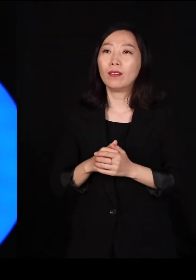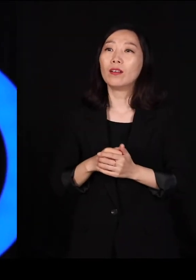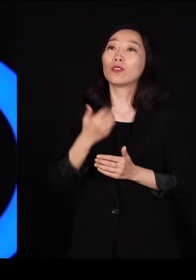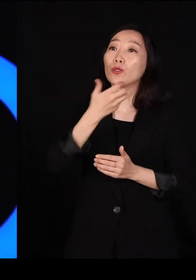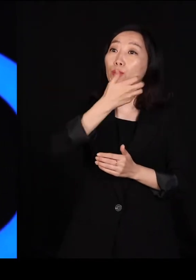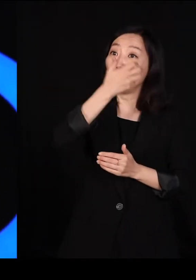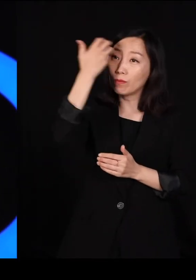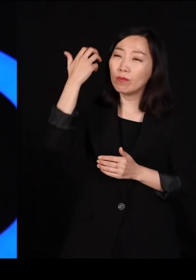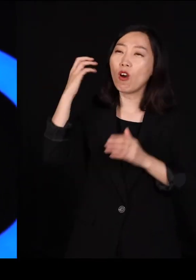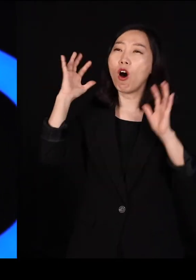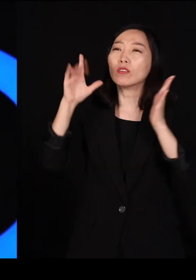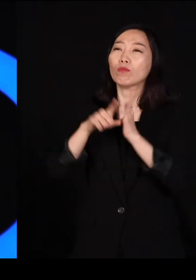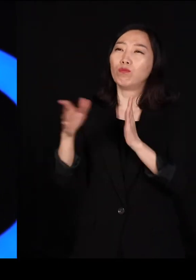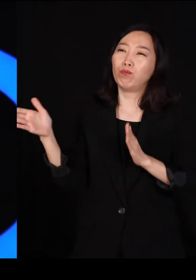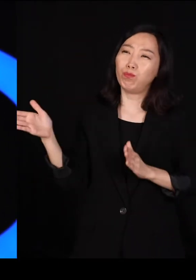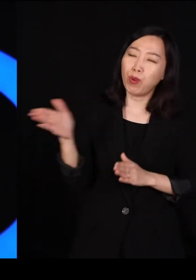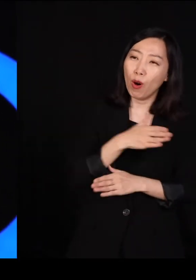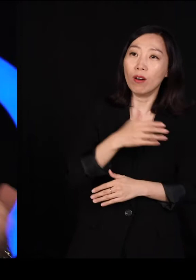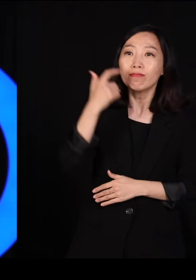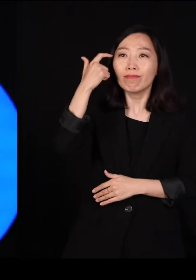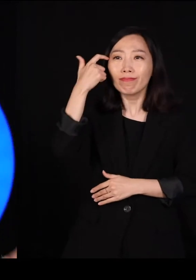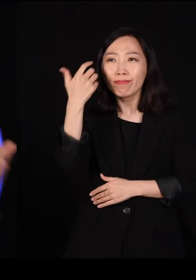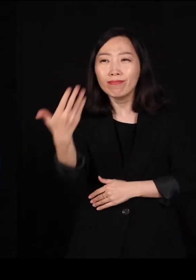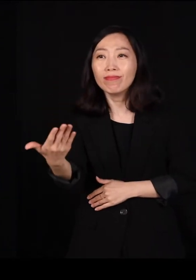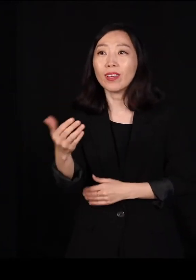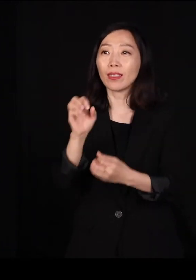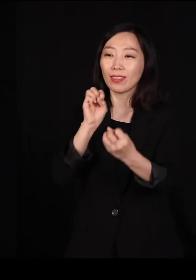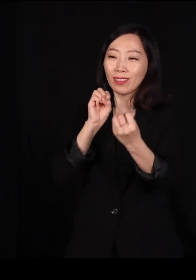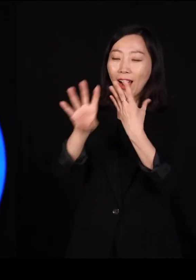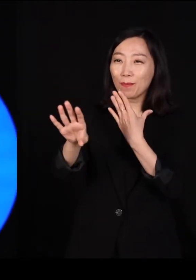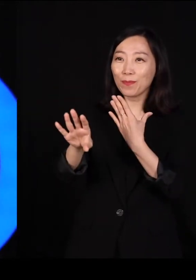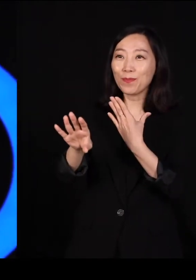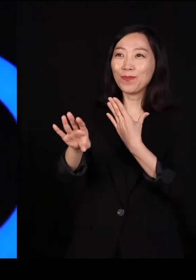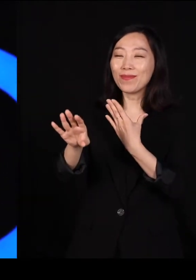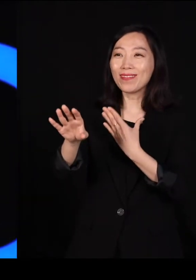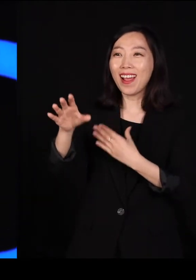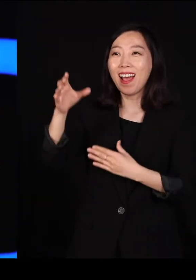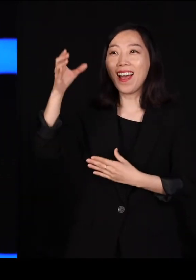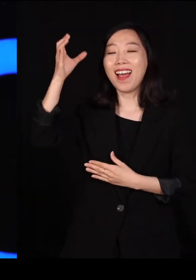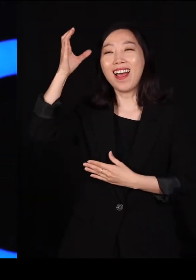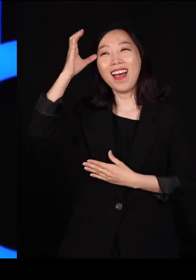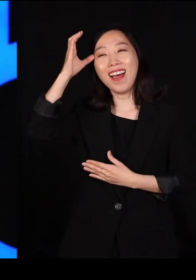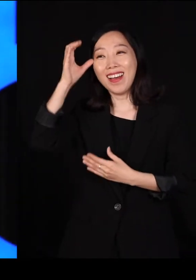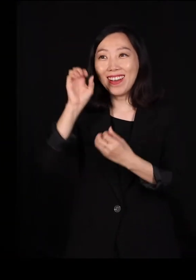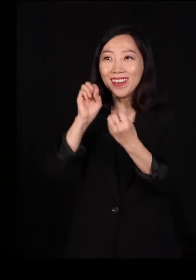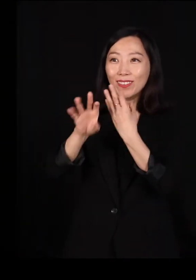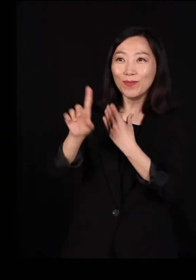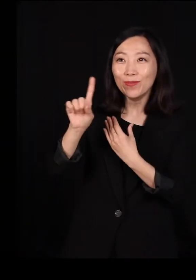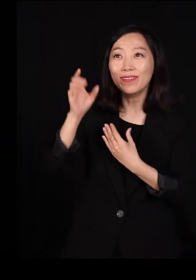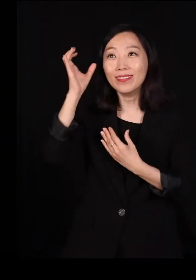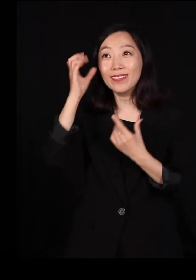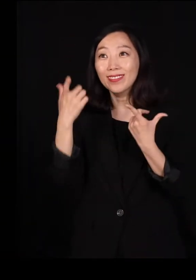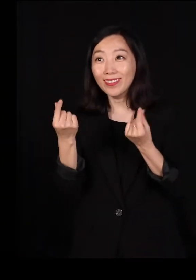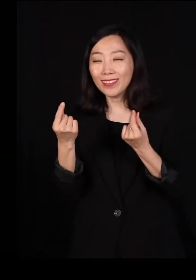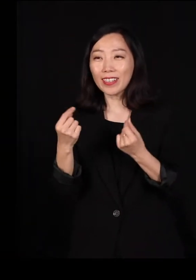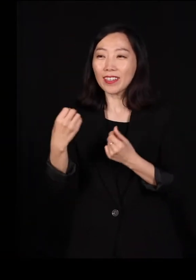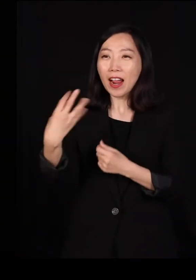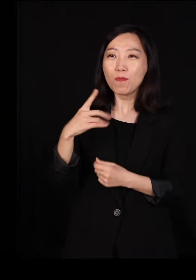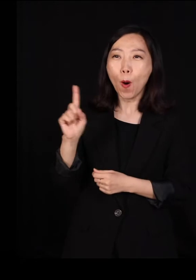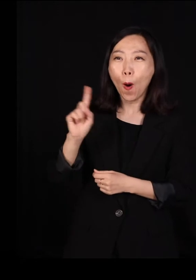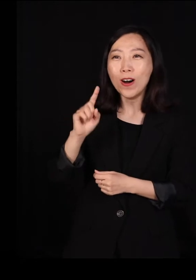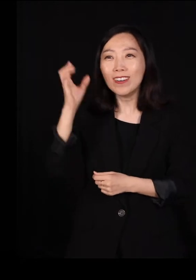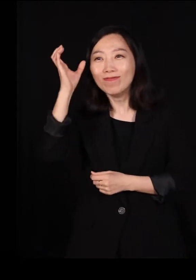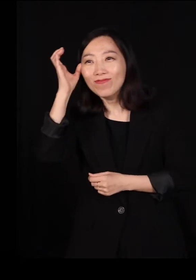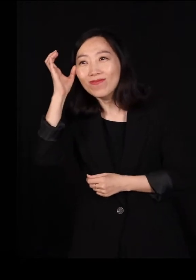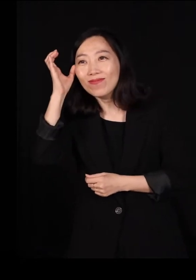질문을 어릴 때부터 물어보면서 그런 답이 나오길 기대하는 거죠. 그러길 바라는 거죠.